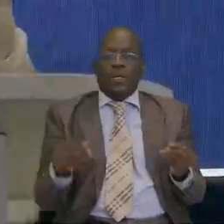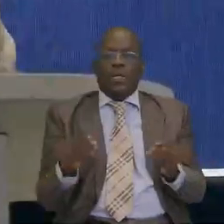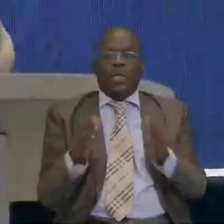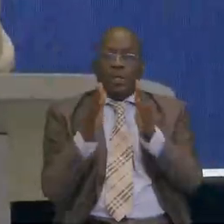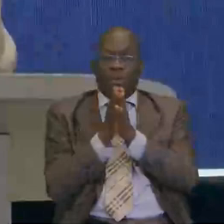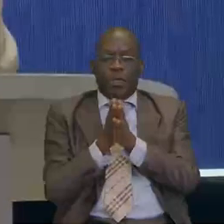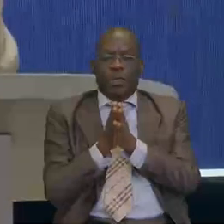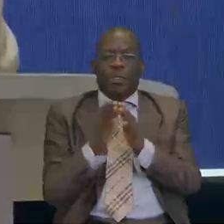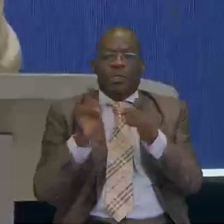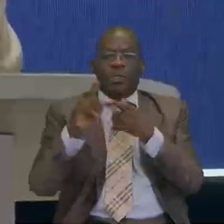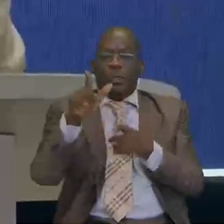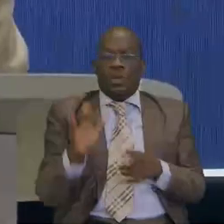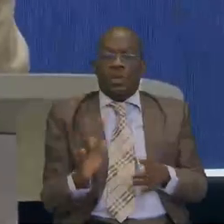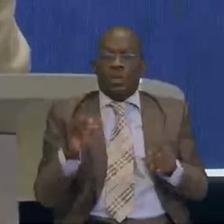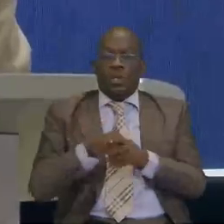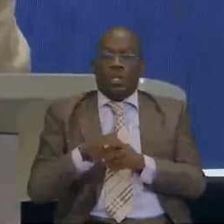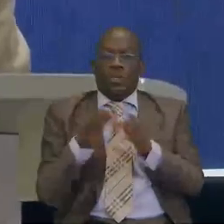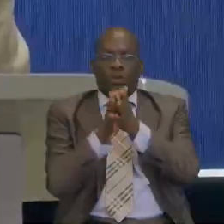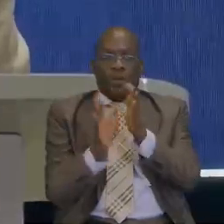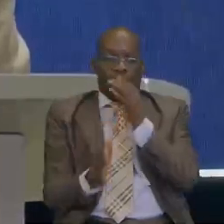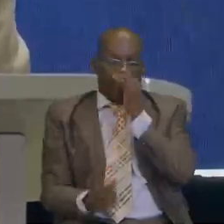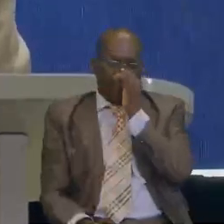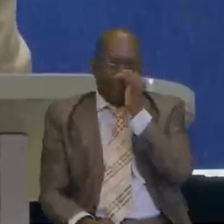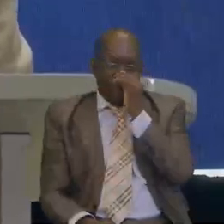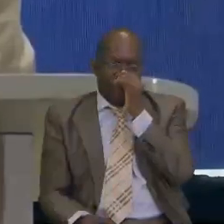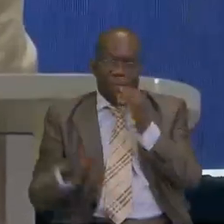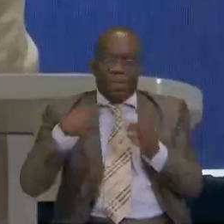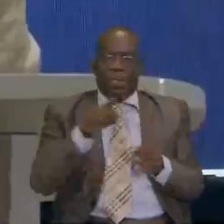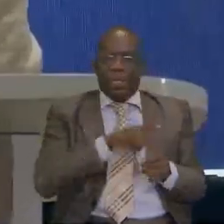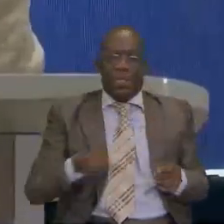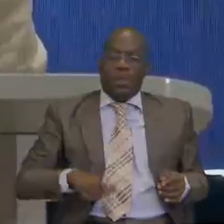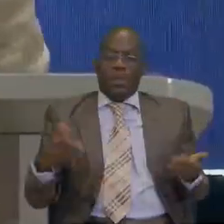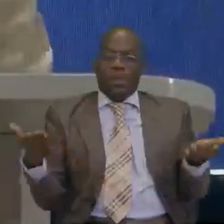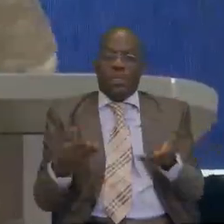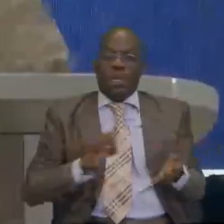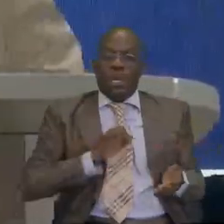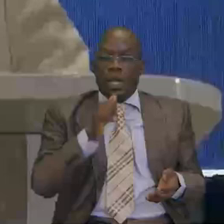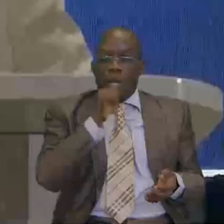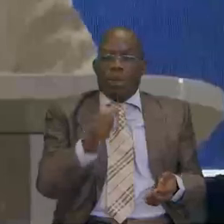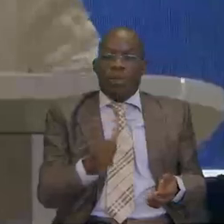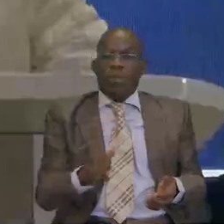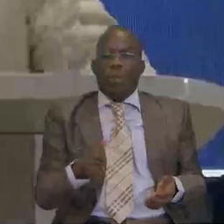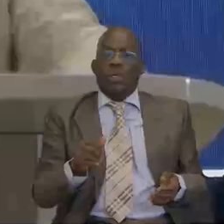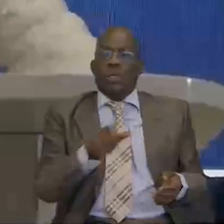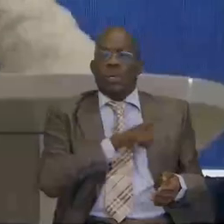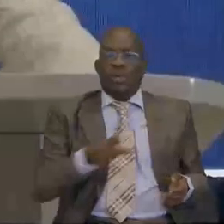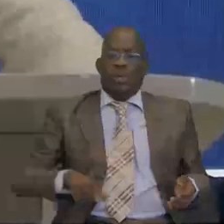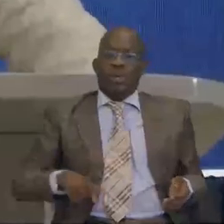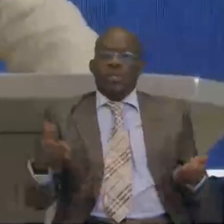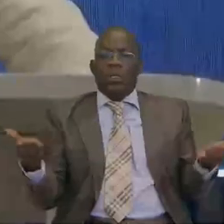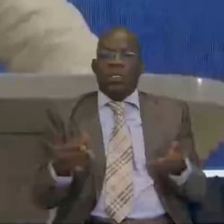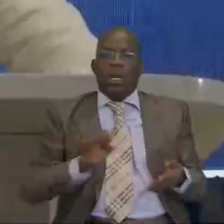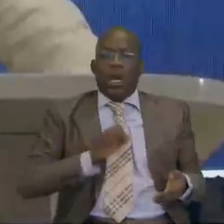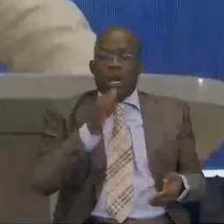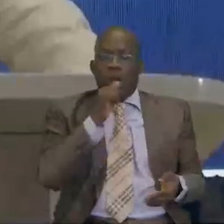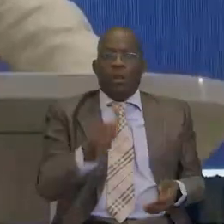Ouvre ta bouche et parle au Seigneur dans la prière. Et dis, Seigneur, me voici. Seigneur, me voici.